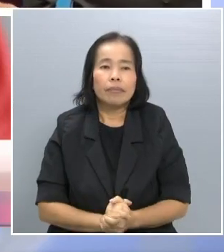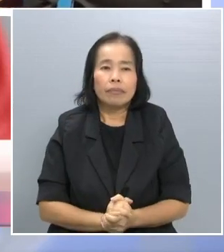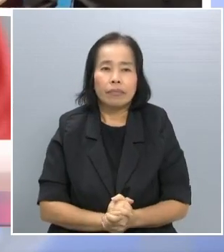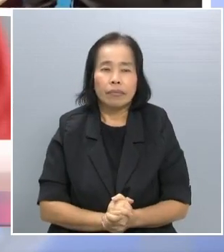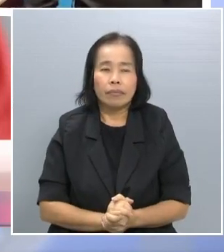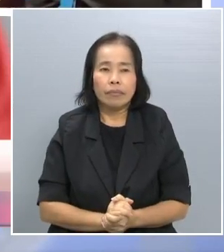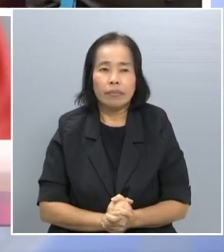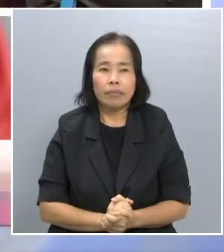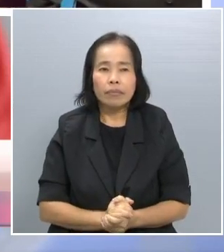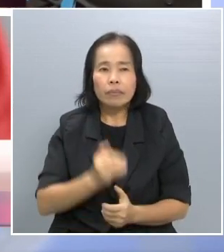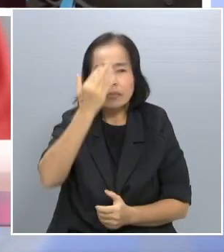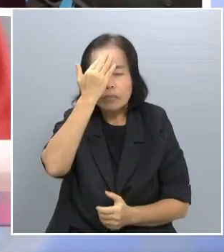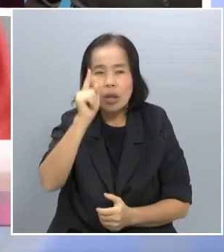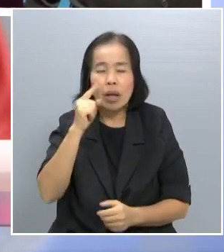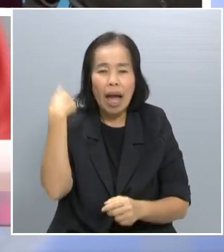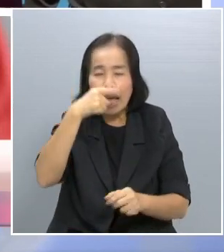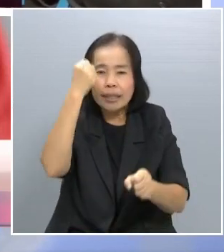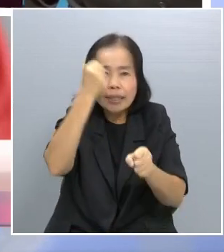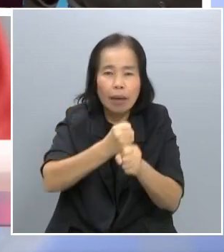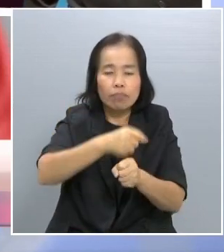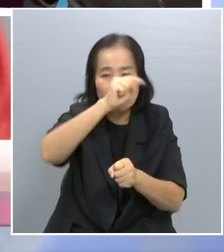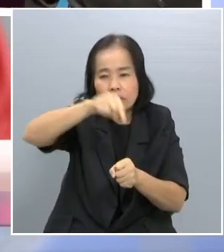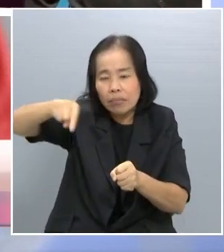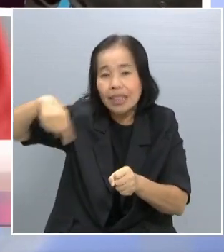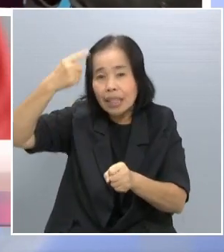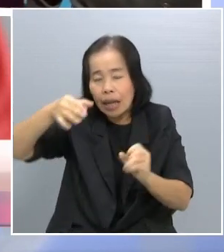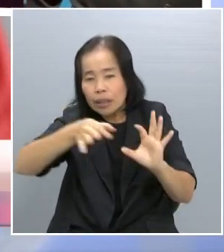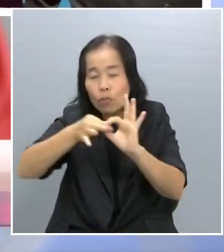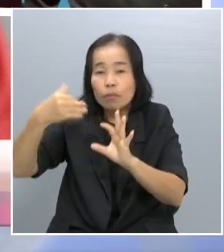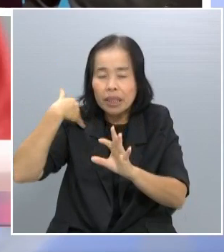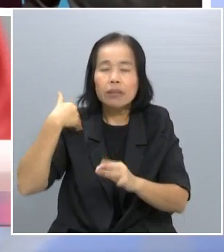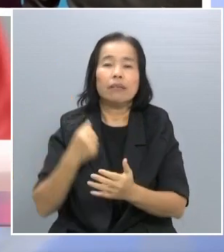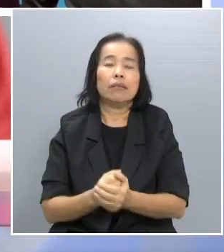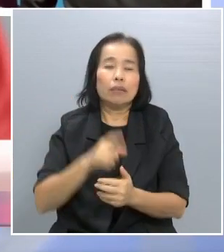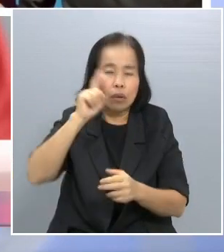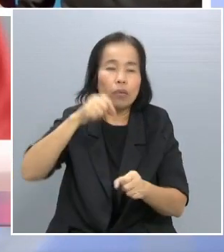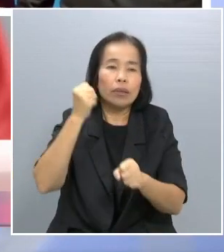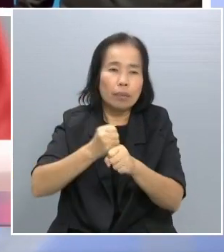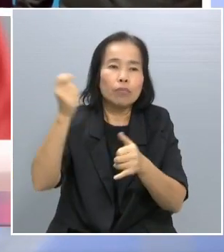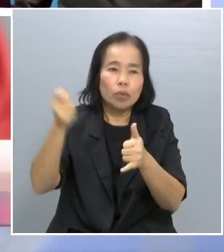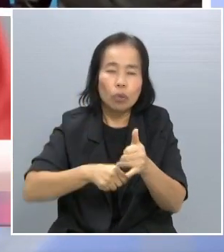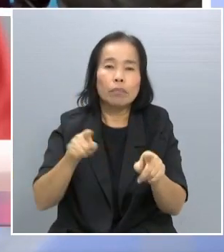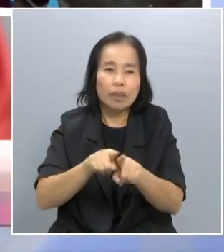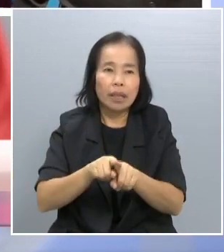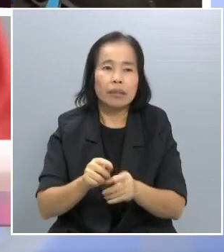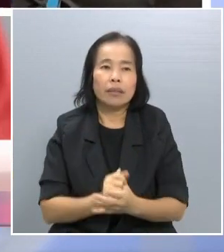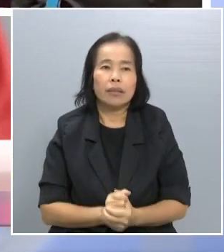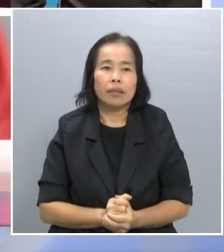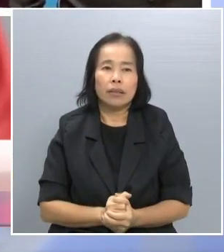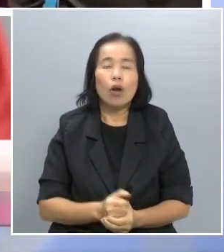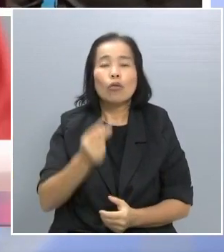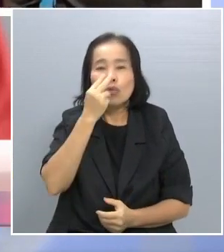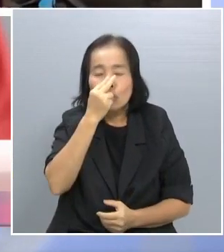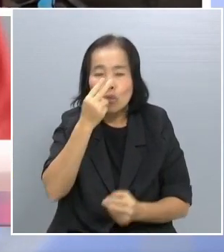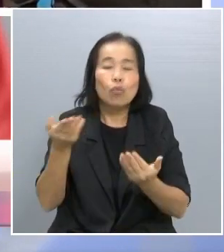ได้ว่าใครที่เกี่ยวข้องในตอนนี้บ้างก็สามารถชี้ได้แต่ว่าตรงนี้ทางนั้นก็ต้องดูละ